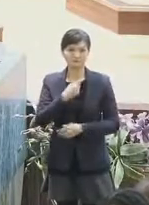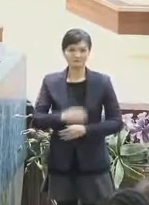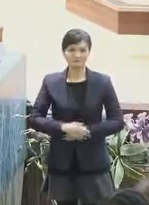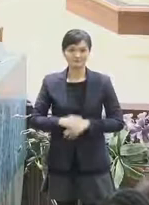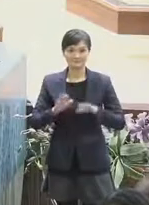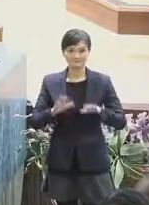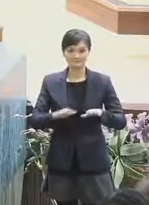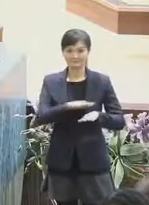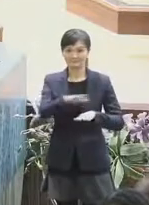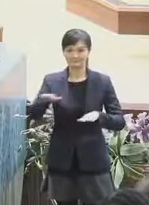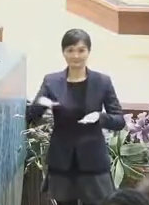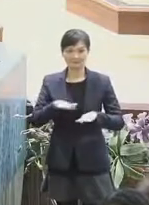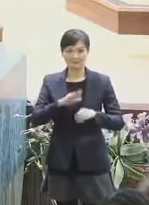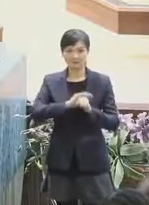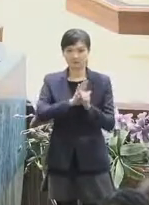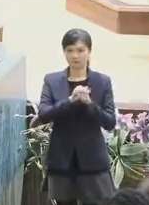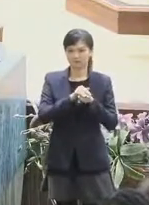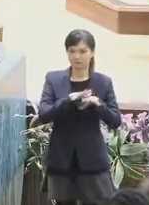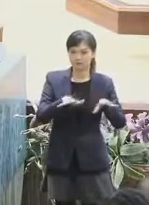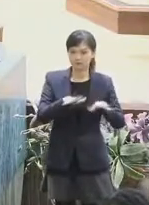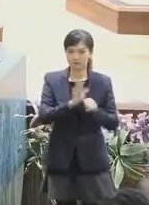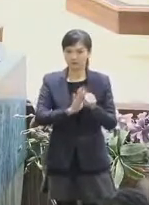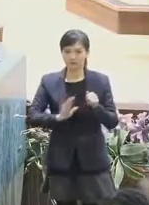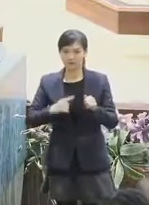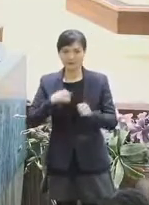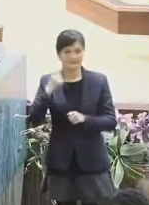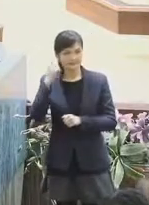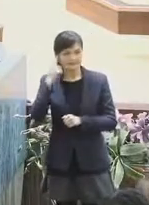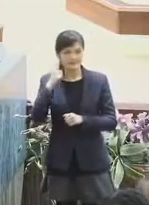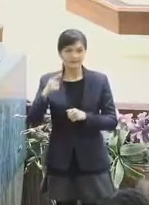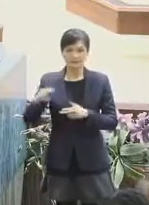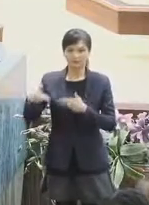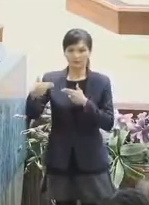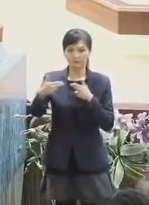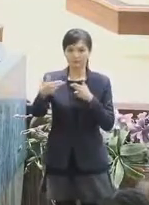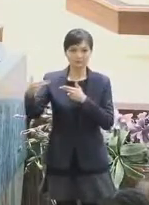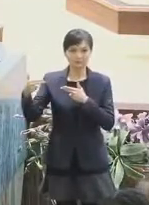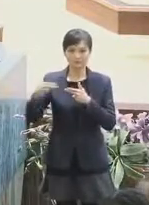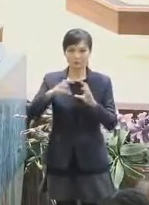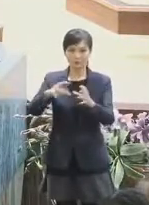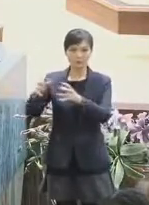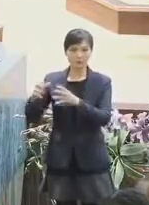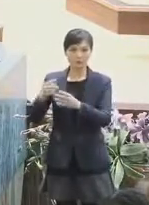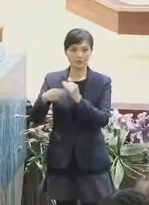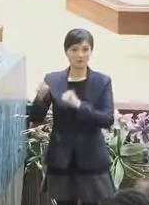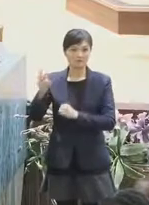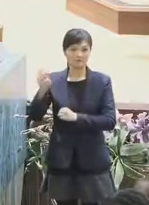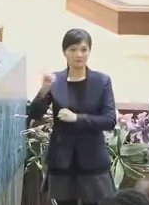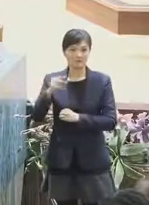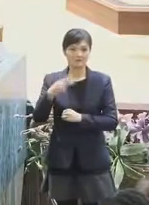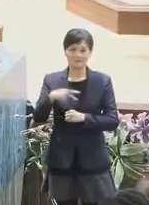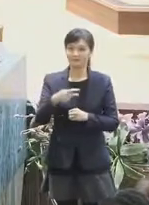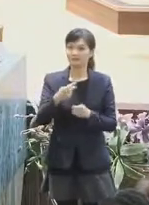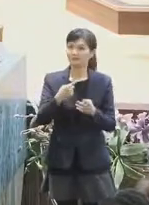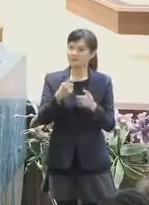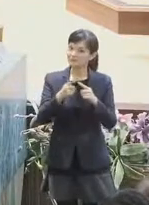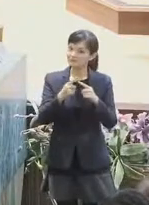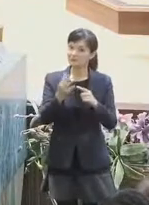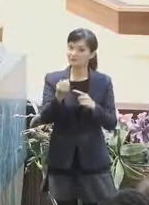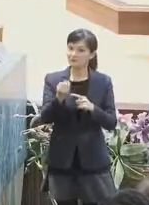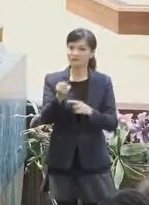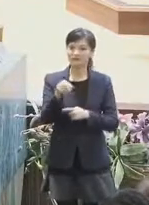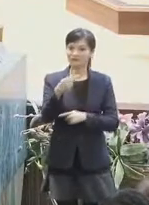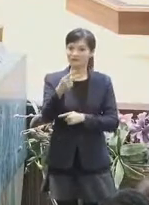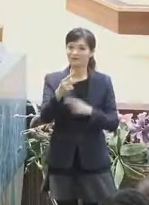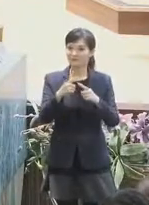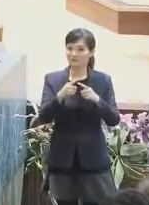外，因为疫情的关系，我们可能也办理了很多的直播，大概有30多个国家，200多位的这个我们所谓的村